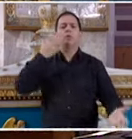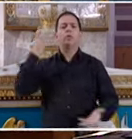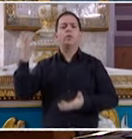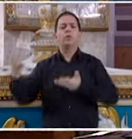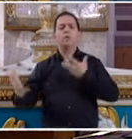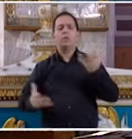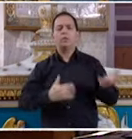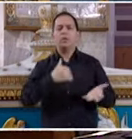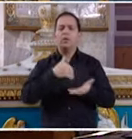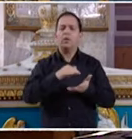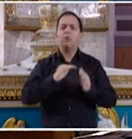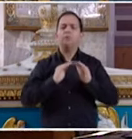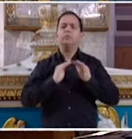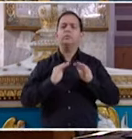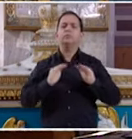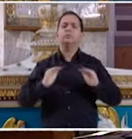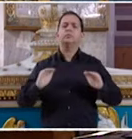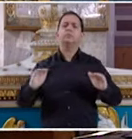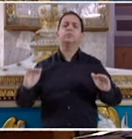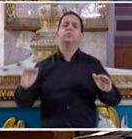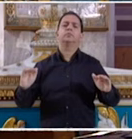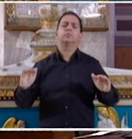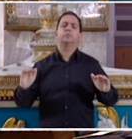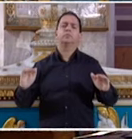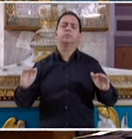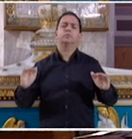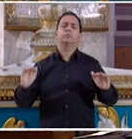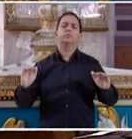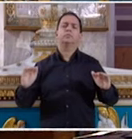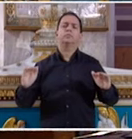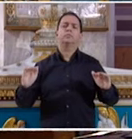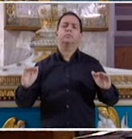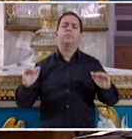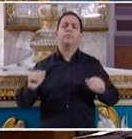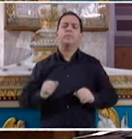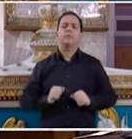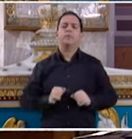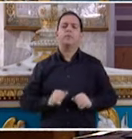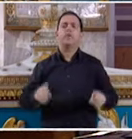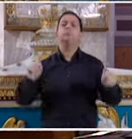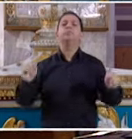οργής, κινδύνου και ανάγκης, Κυρίου δεηθώμε.